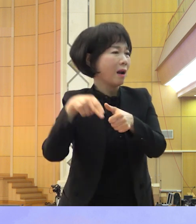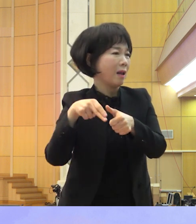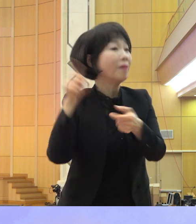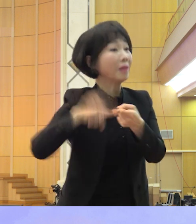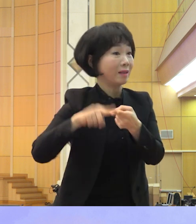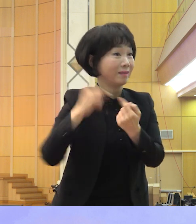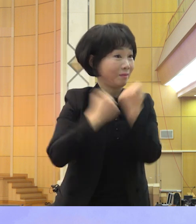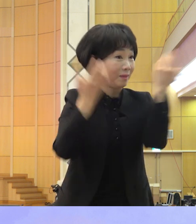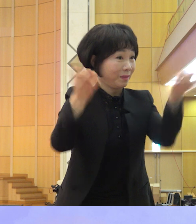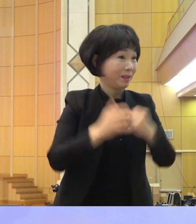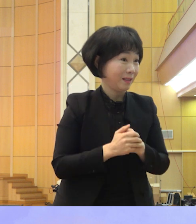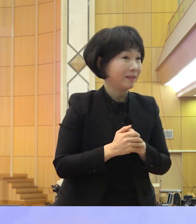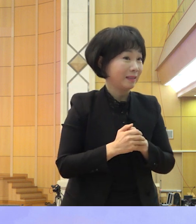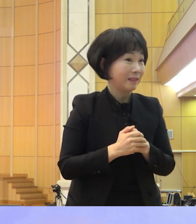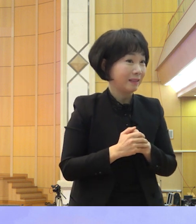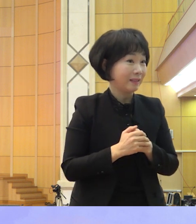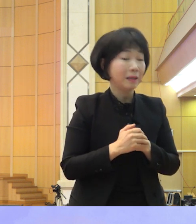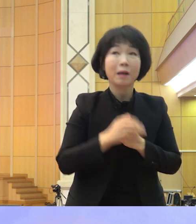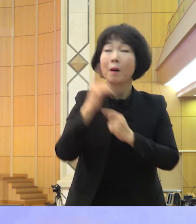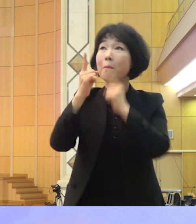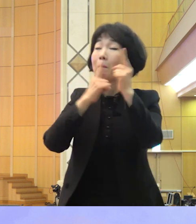나왔는데, 제가